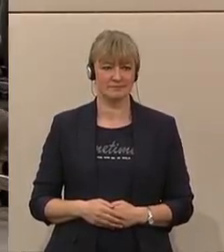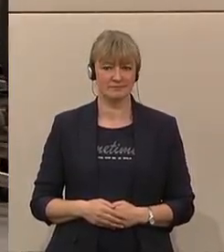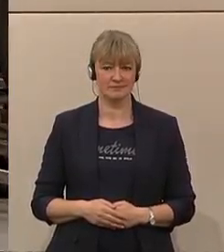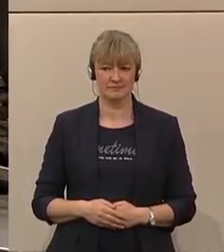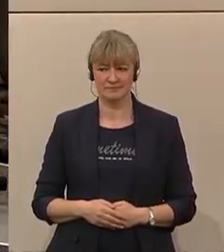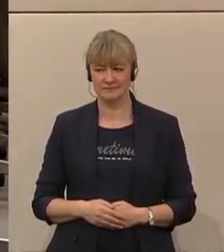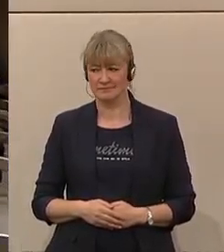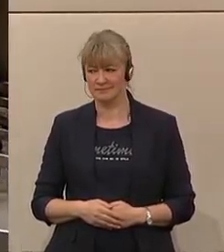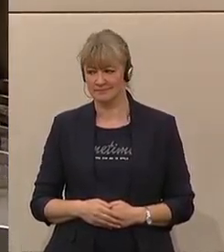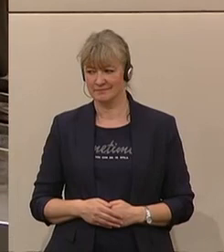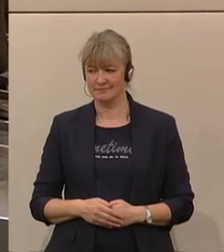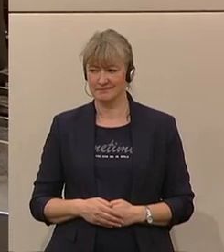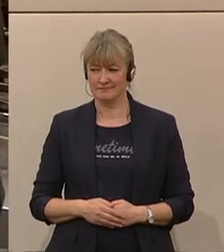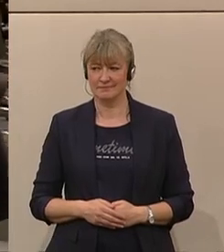Mikrofon.